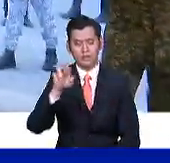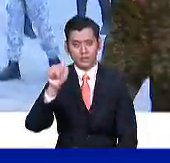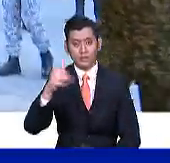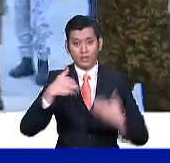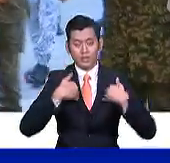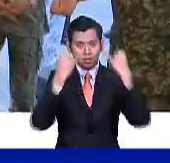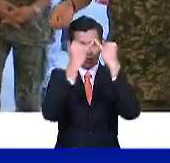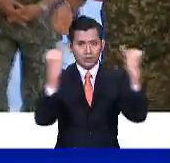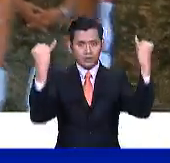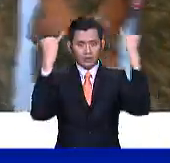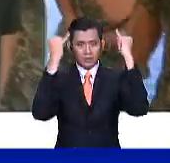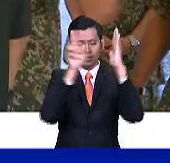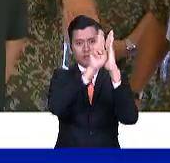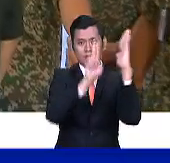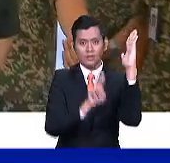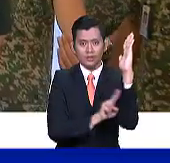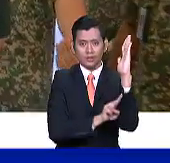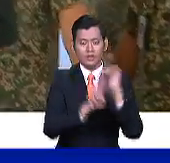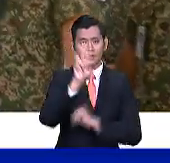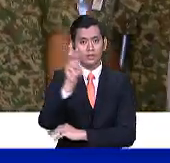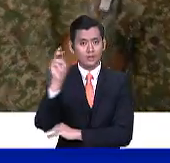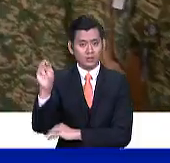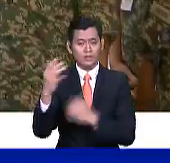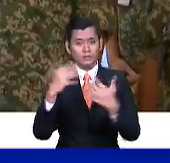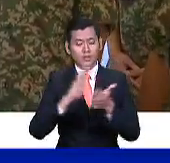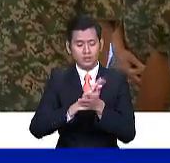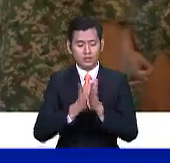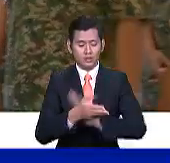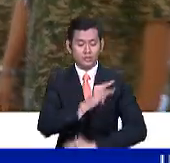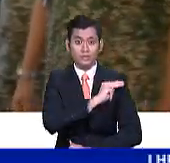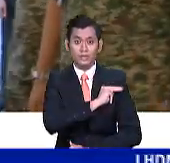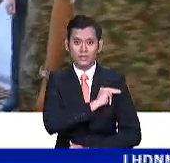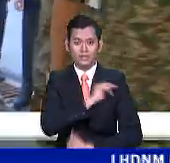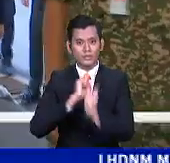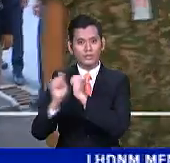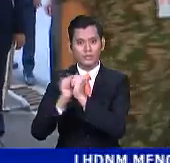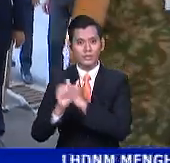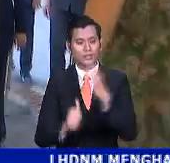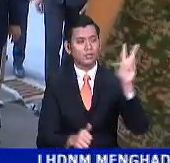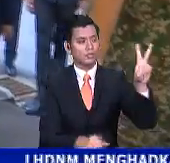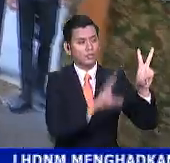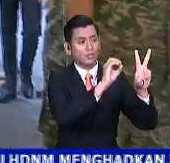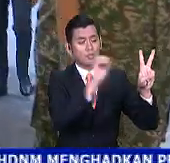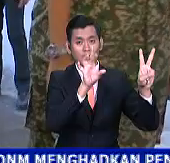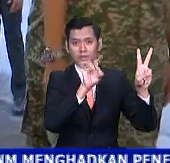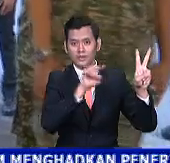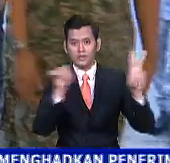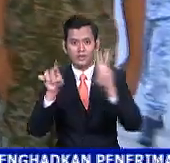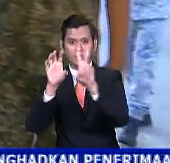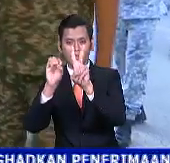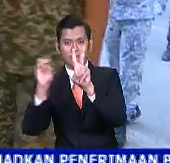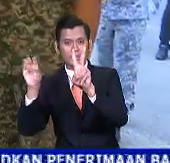Muda Undang-Undang dari Universiti Malaya pernah menjawat jawatan Menteri Belia dan Sukan pada tahun 2008 hingga